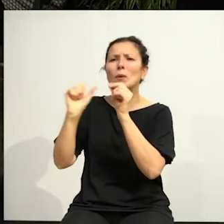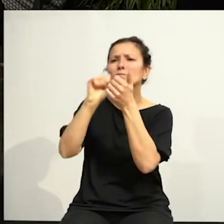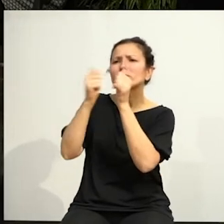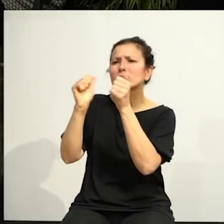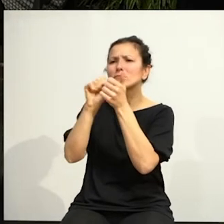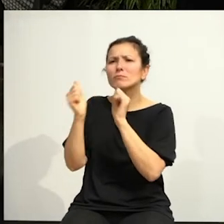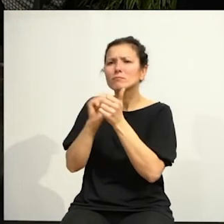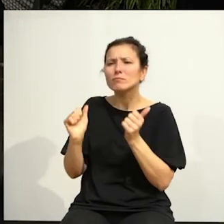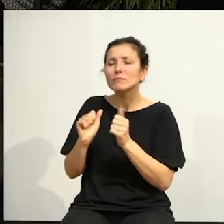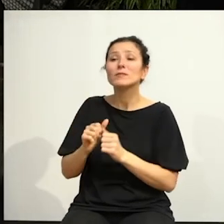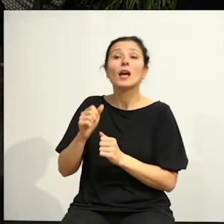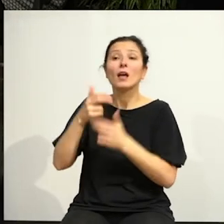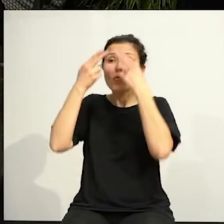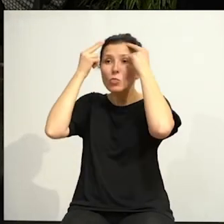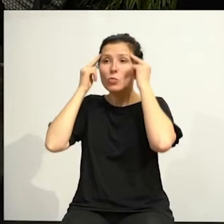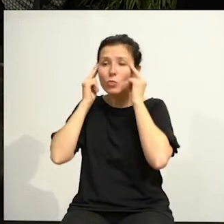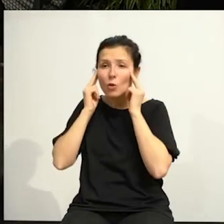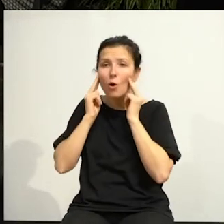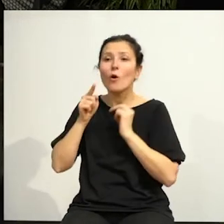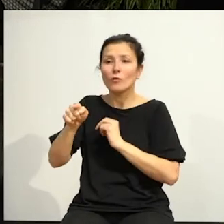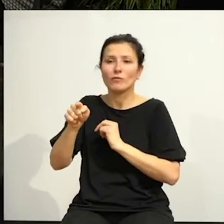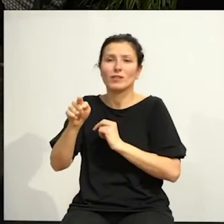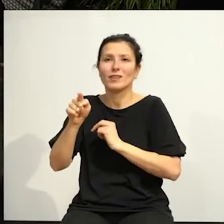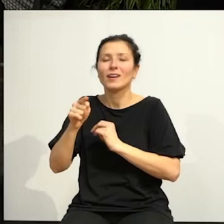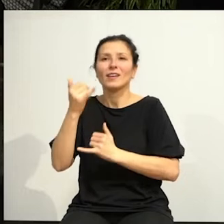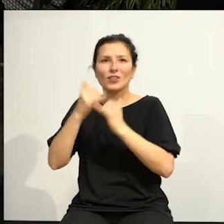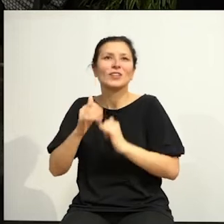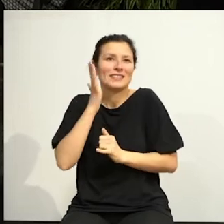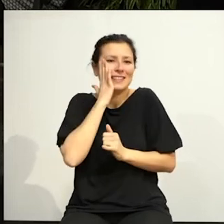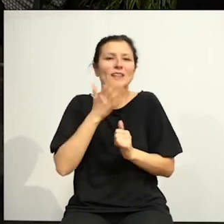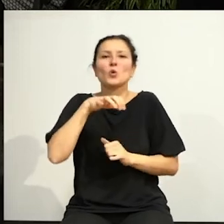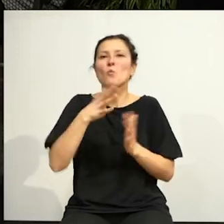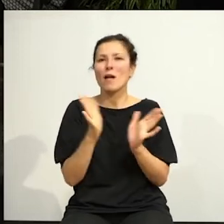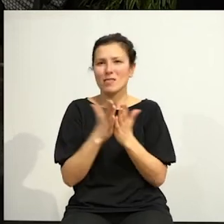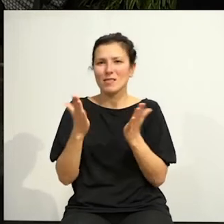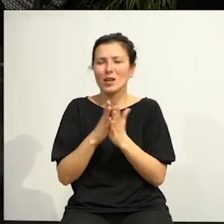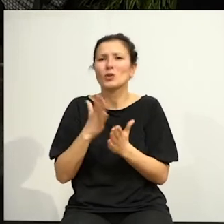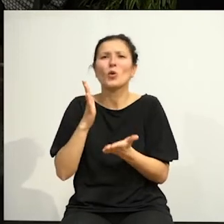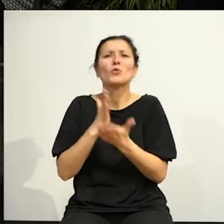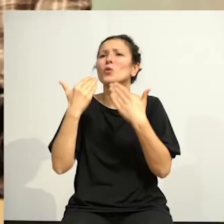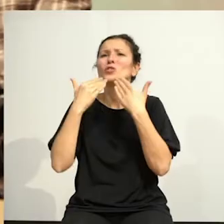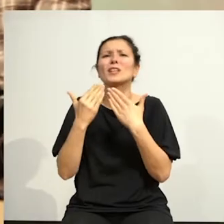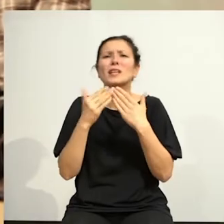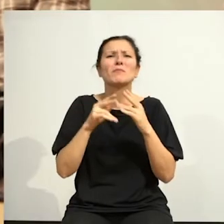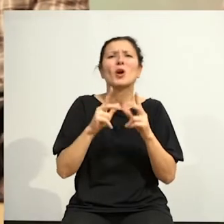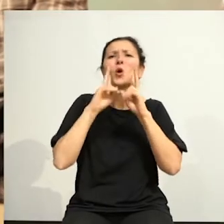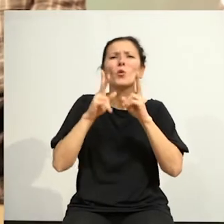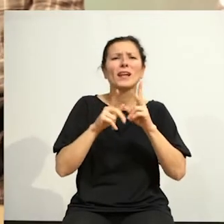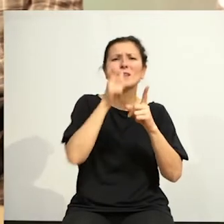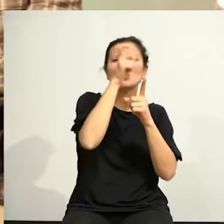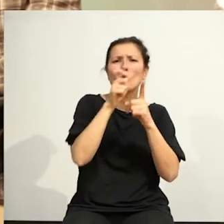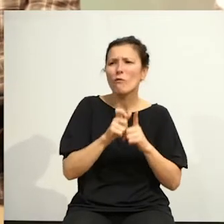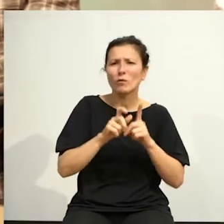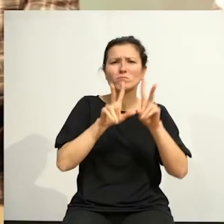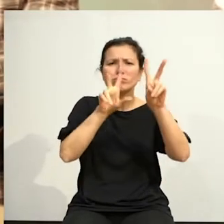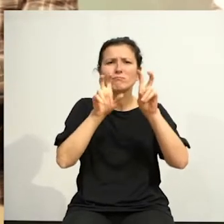do kultury, to wchodzi jako autor skrzydlatych słów. Ale to są naprawdę takie skrzydlate słowa, które czasami stają się